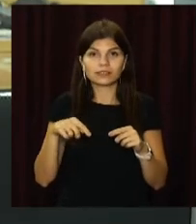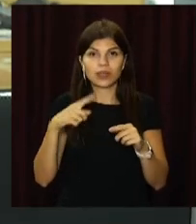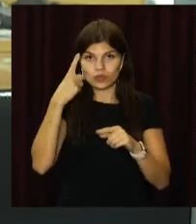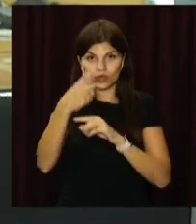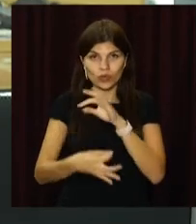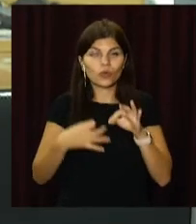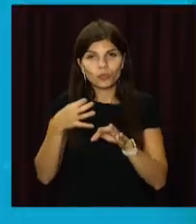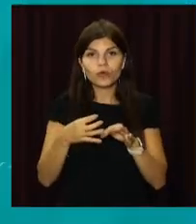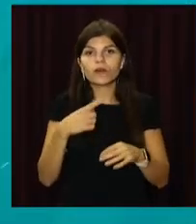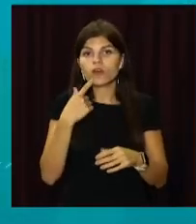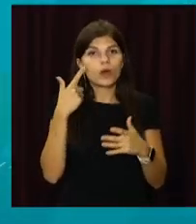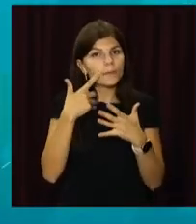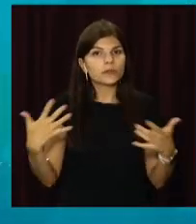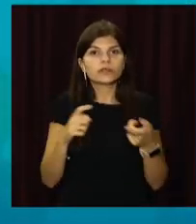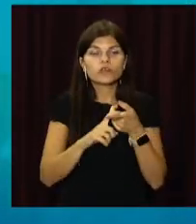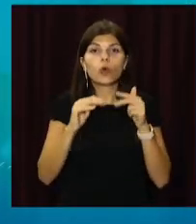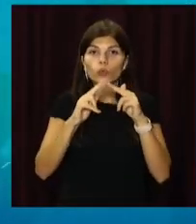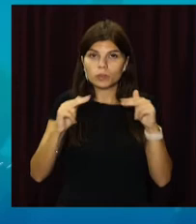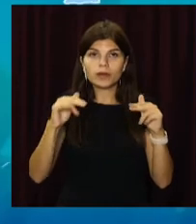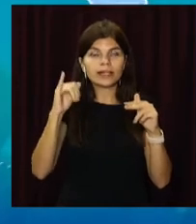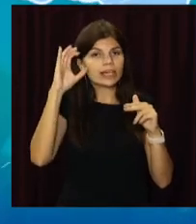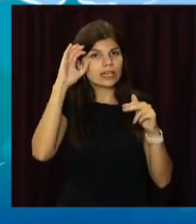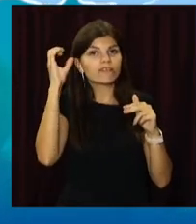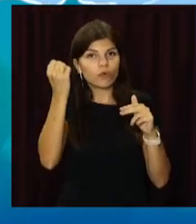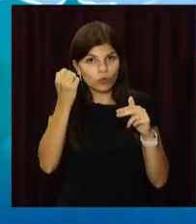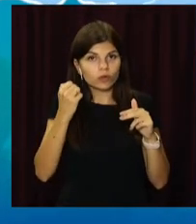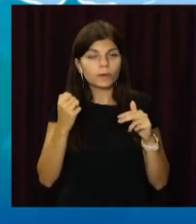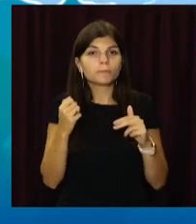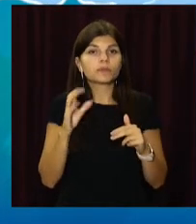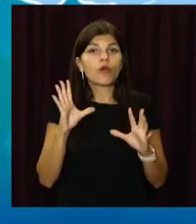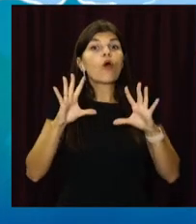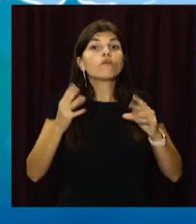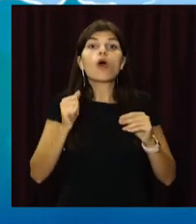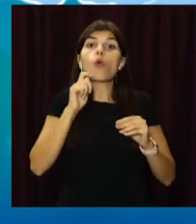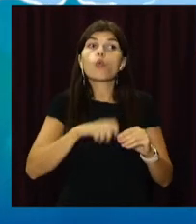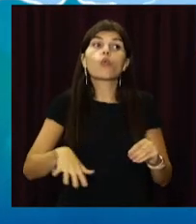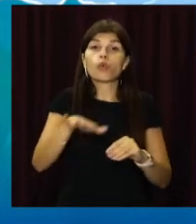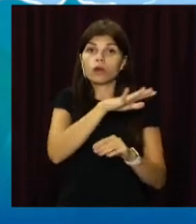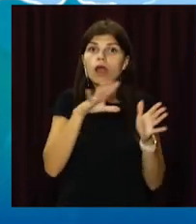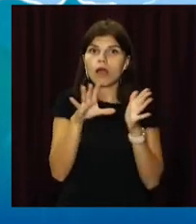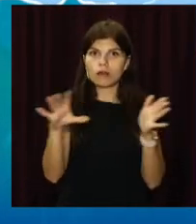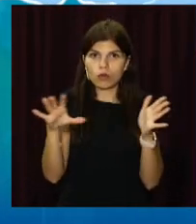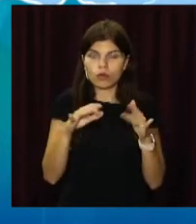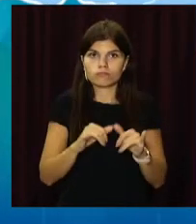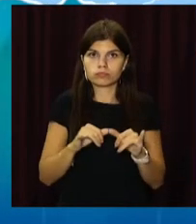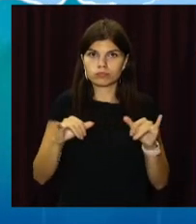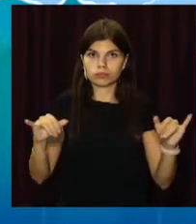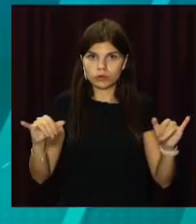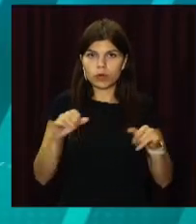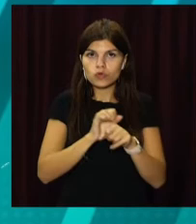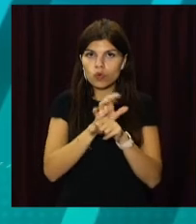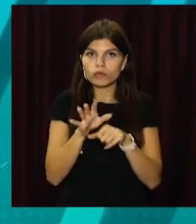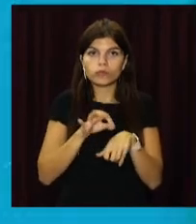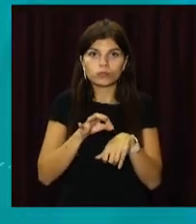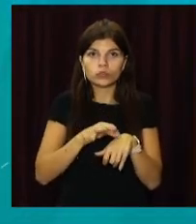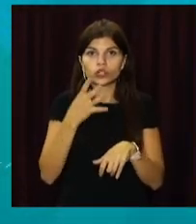департаменту охорони здоров'я, найбільше інфікованих у Дніпрі та Кривому Розі. Загалом в Україні діагностували рекордну кількість нових заражених